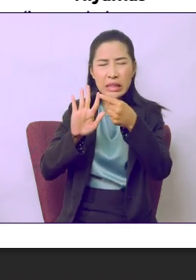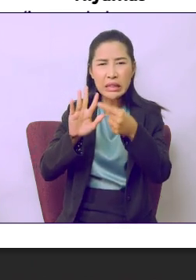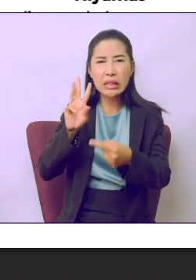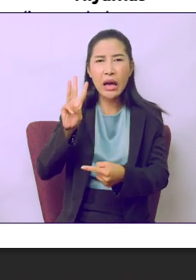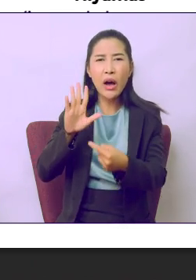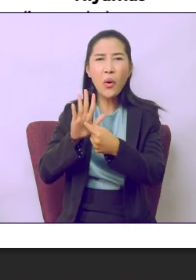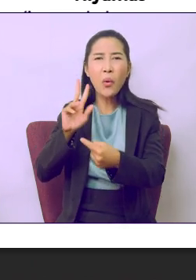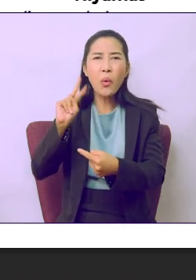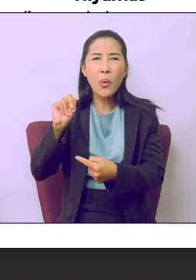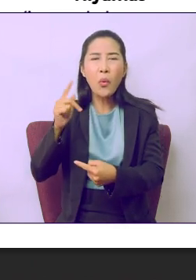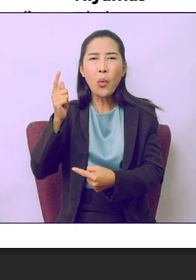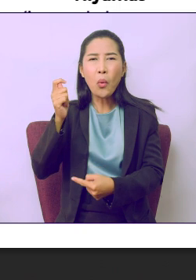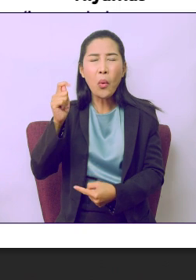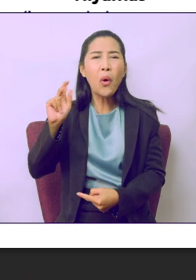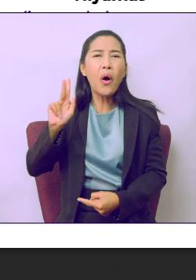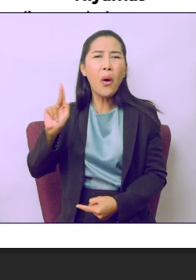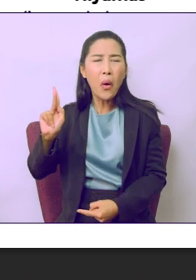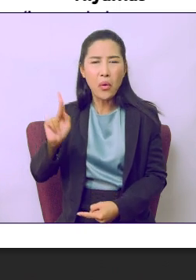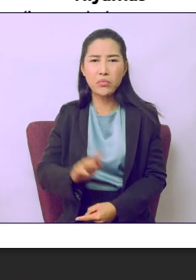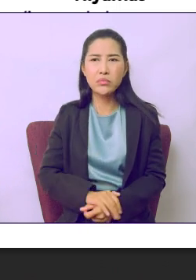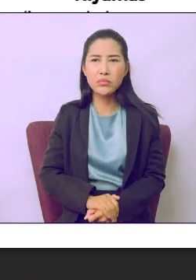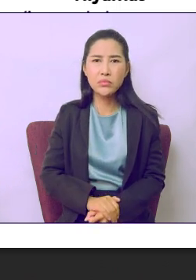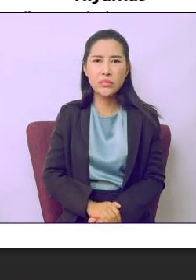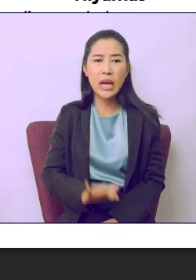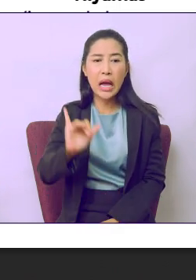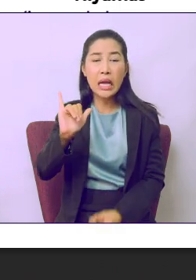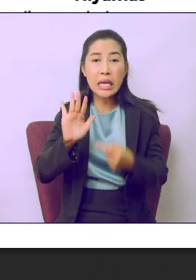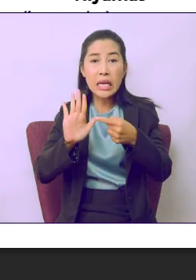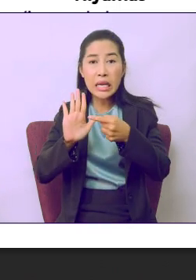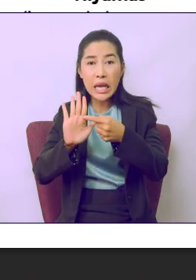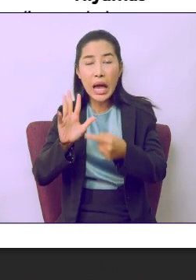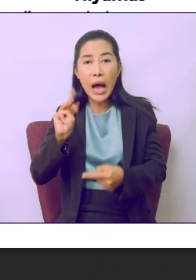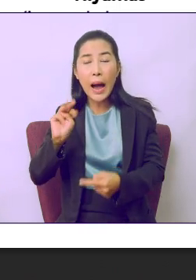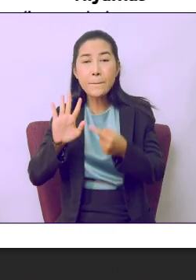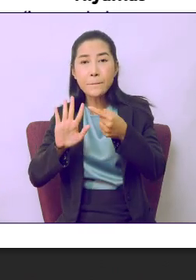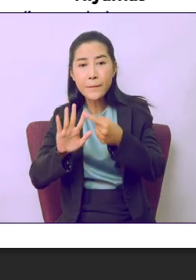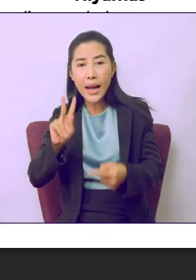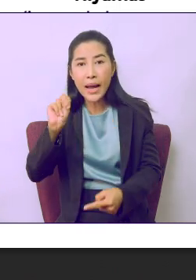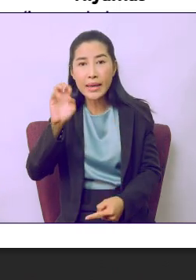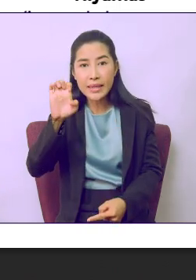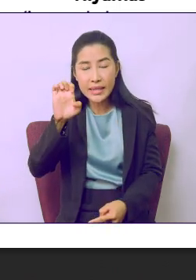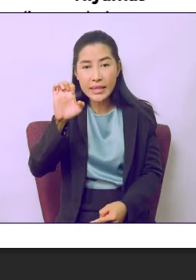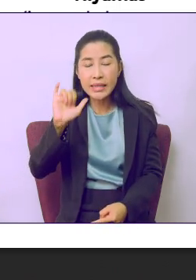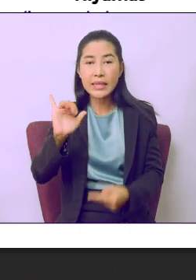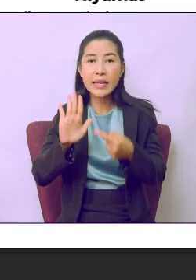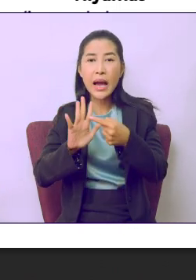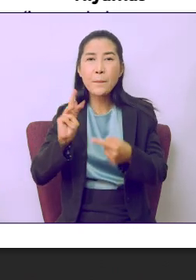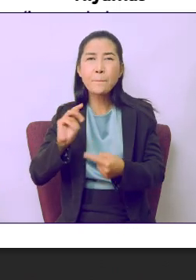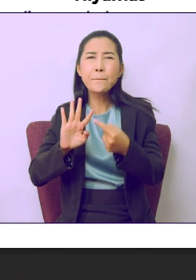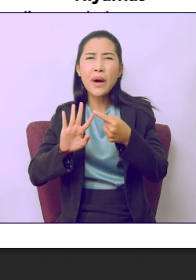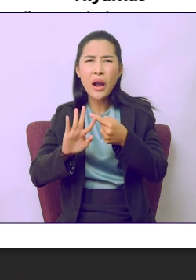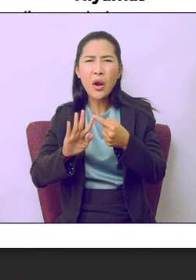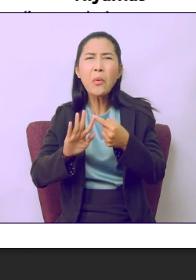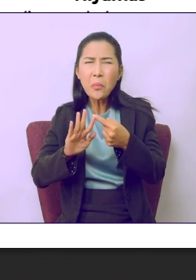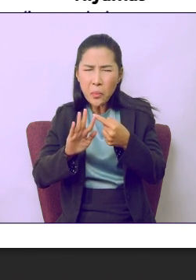ที่มันทำได้ยากมากเลยนะครับอย่างยามะนิยามะเนี่ยอาจจะเราอ่ะเป็นเอเชียเนาะเราก็จะรู้สึกชินะครับ